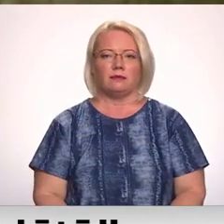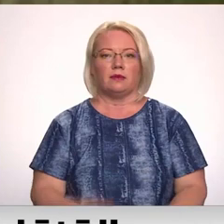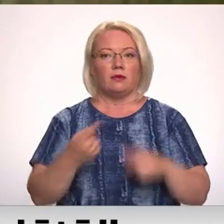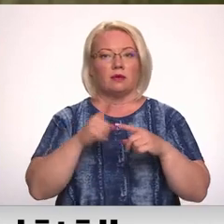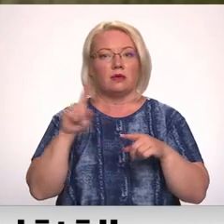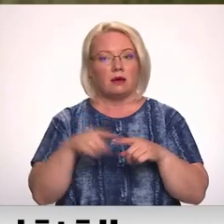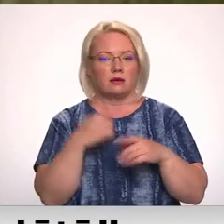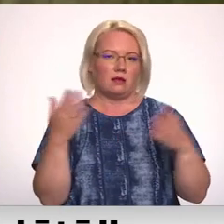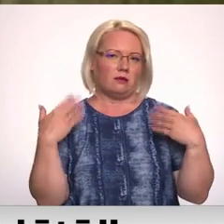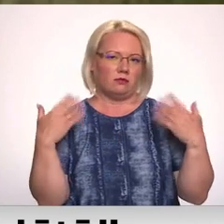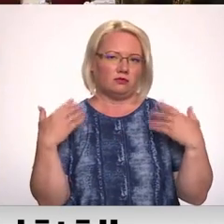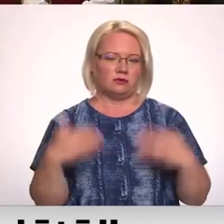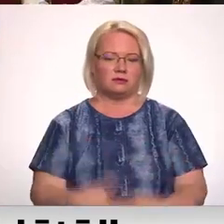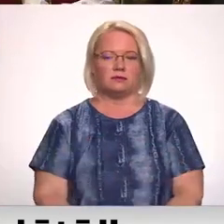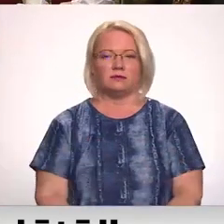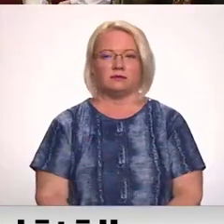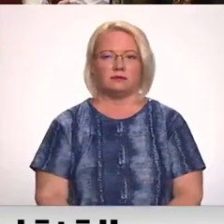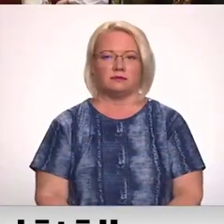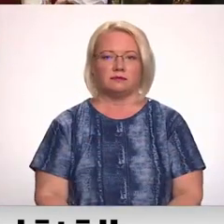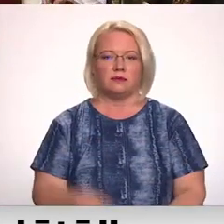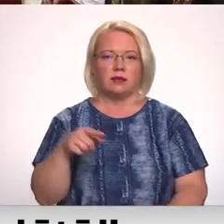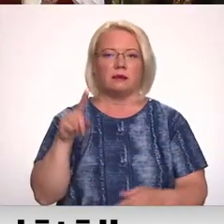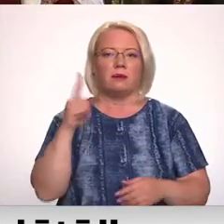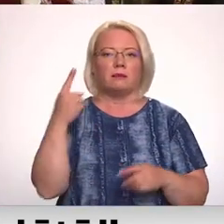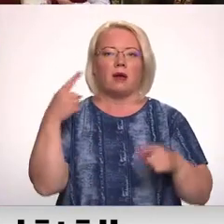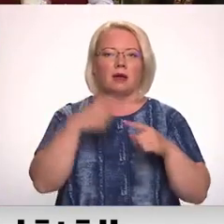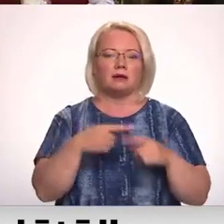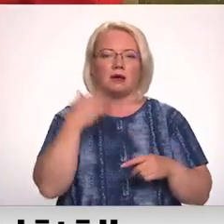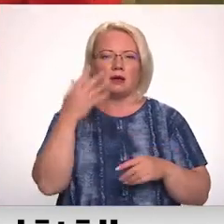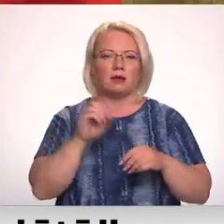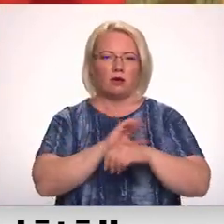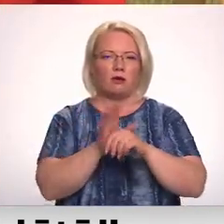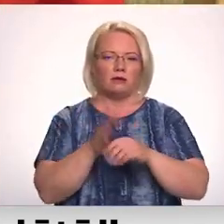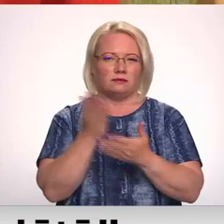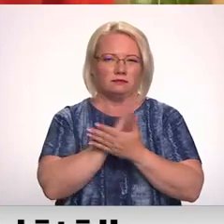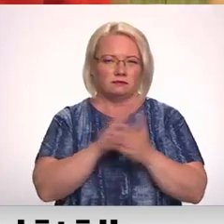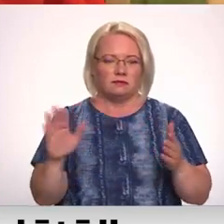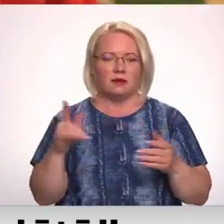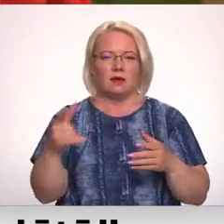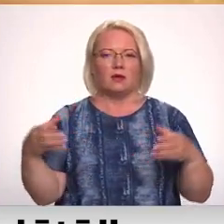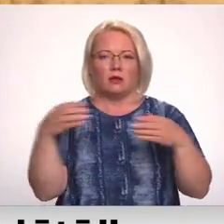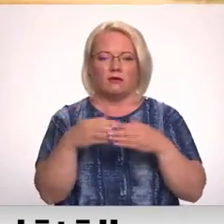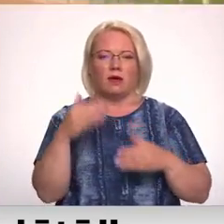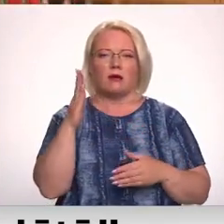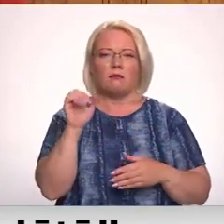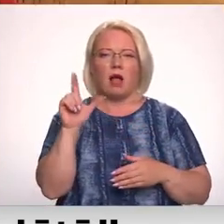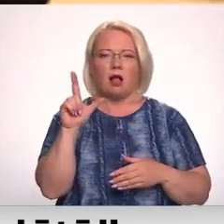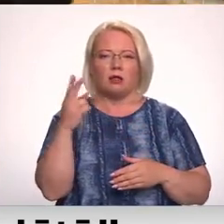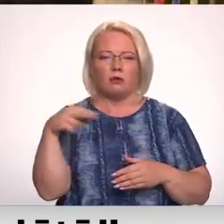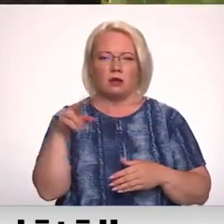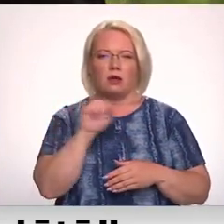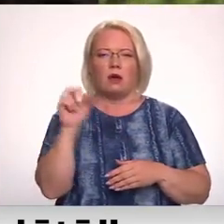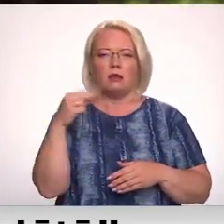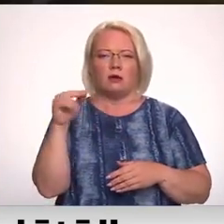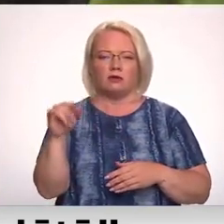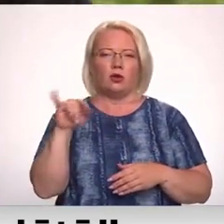tad viņa vēl atpūšas. Šī ir pirmā reize pēc Covid pandēmijas, kad kolektīvi no Baldonas, Ādažiem, Juglas,